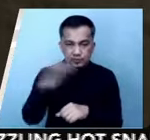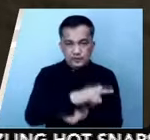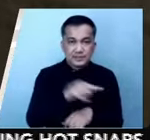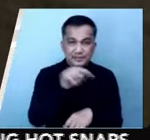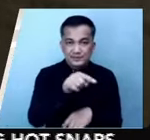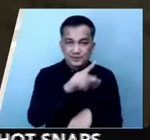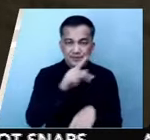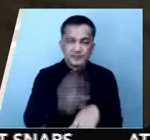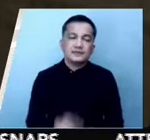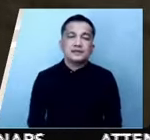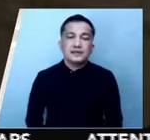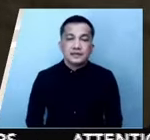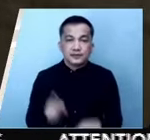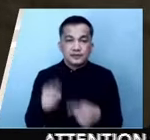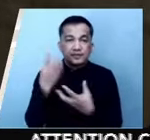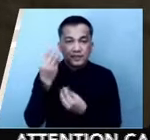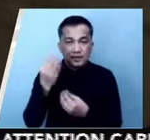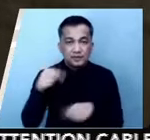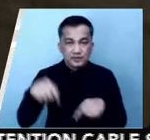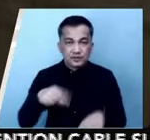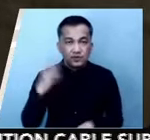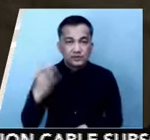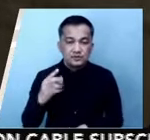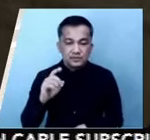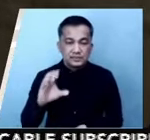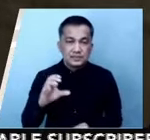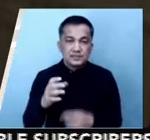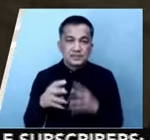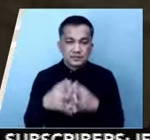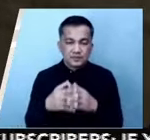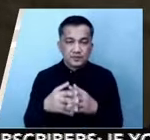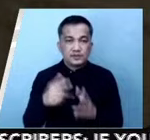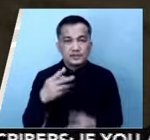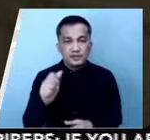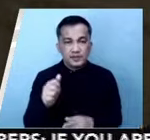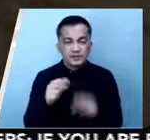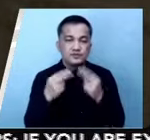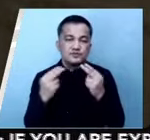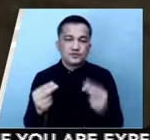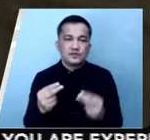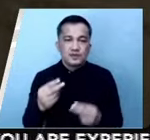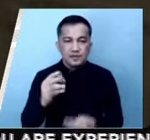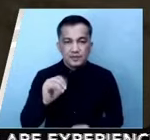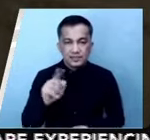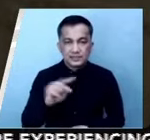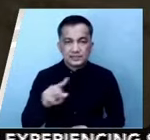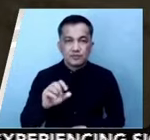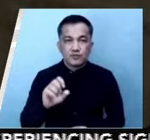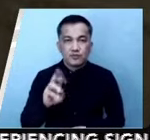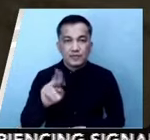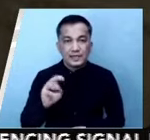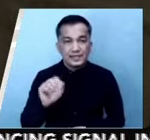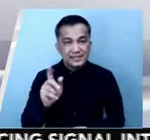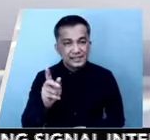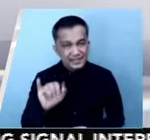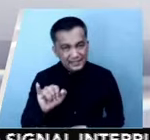pinakasariwang balita mula rito sa Washington, D.C. sa Amerika para sa GMA Integrated News. Mariz Umali, Nakatutok, 24